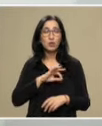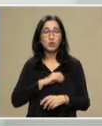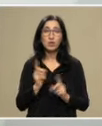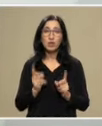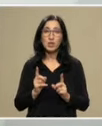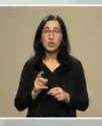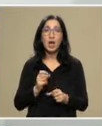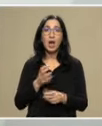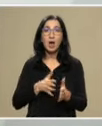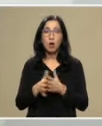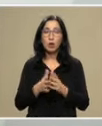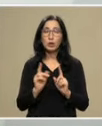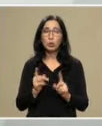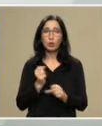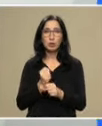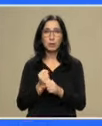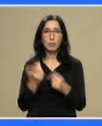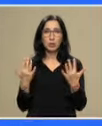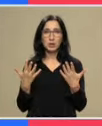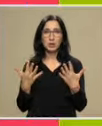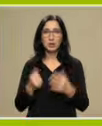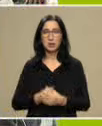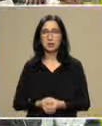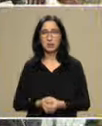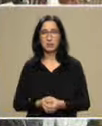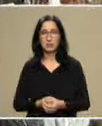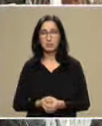са хората, които работят с ръцете си.